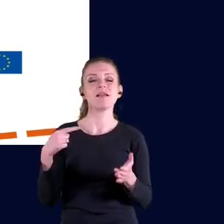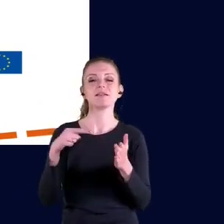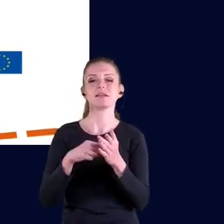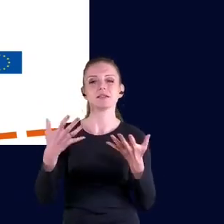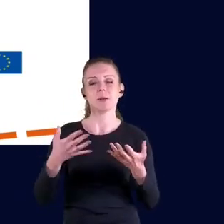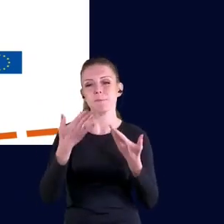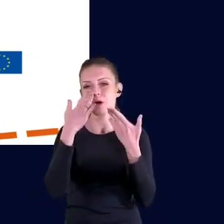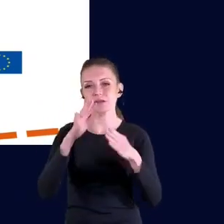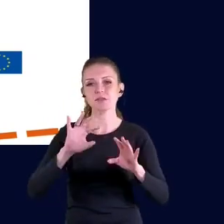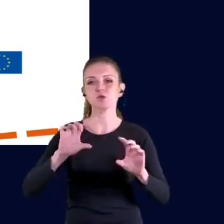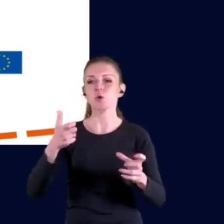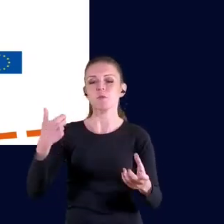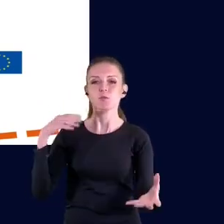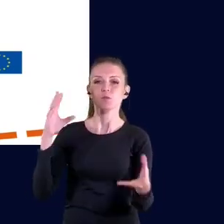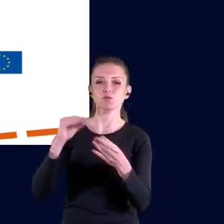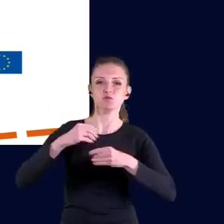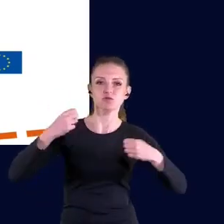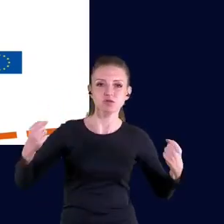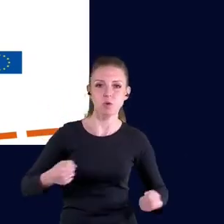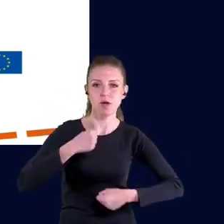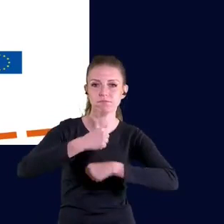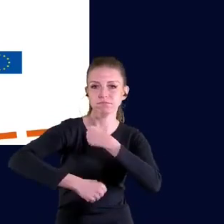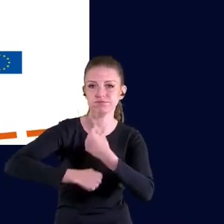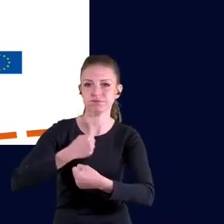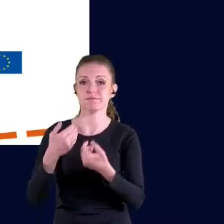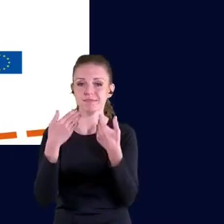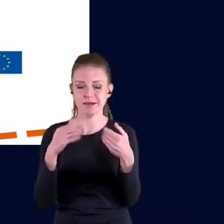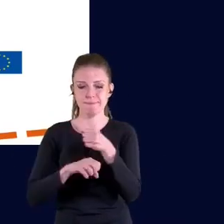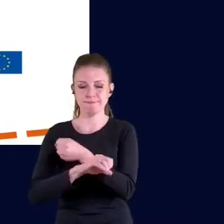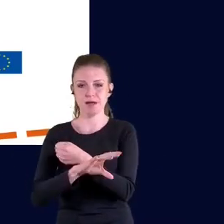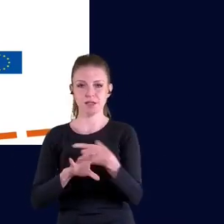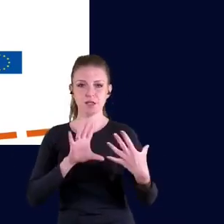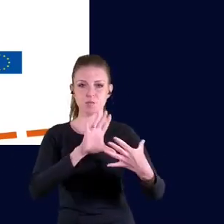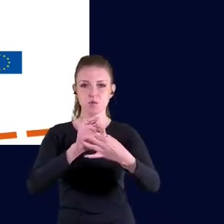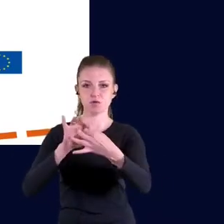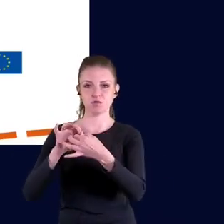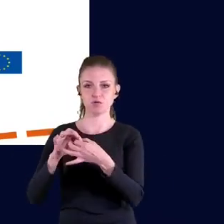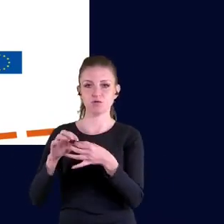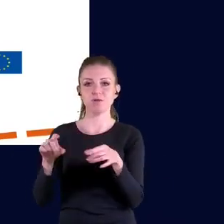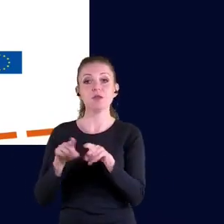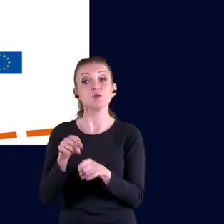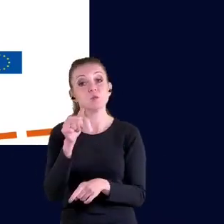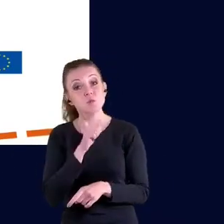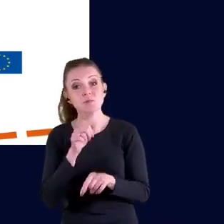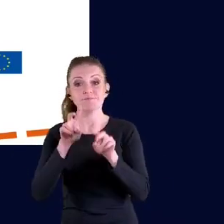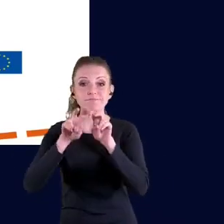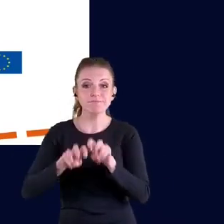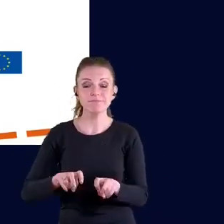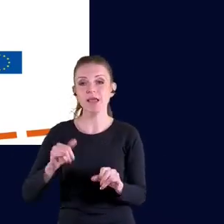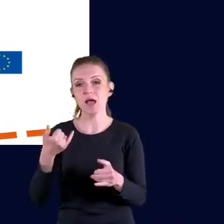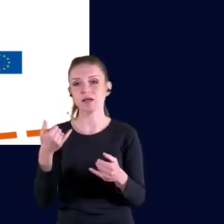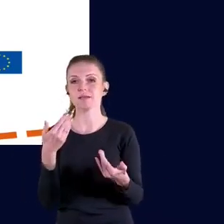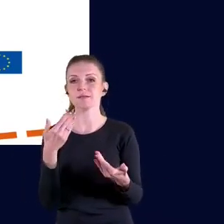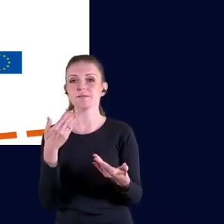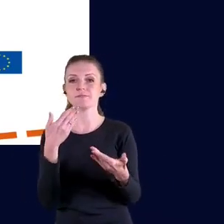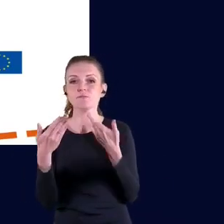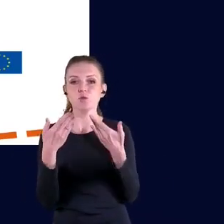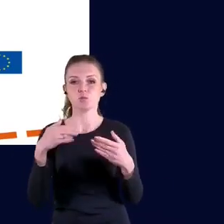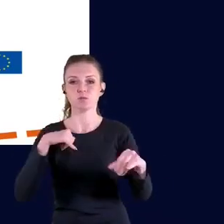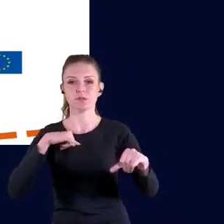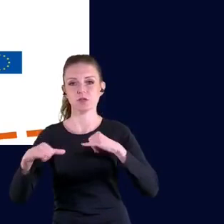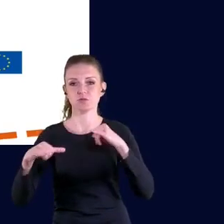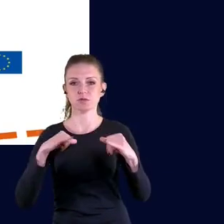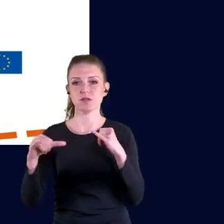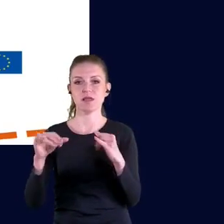promujących otwartość badaniach naukowych za pomocą mediów społecznościowych oraz próba analizy modelu zarządzania obiegiem informacji